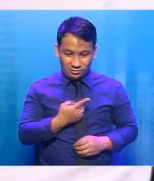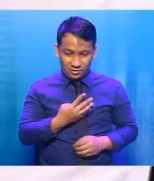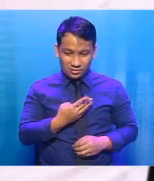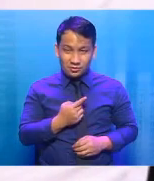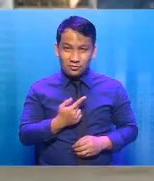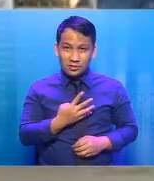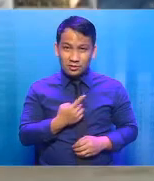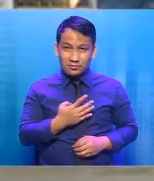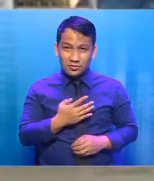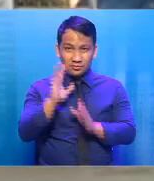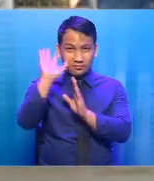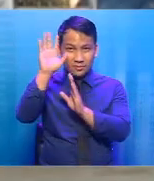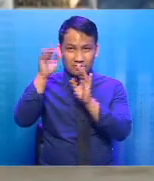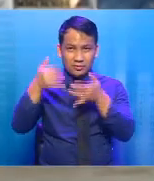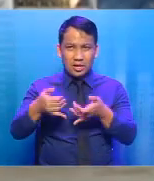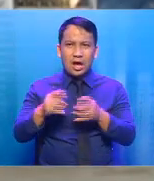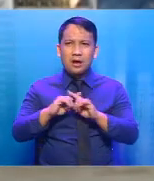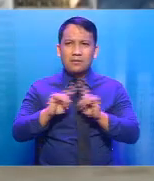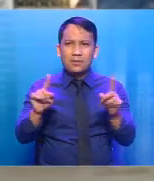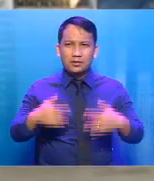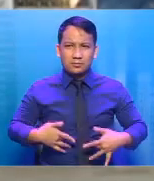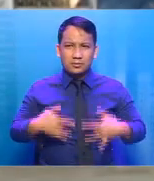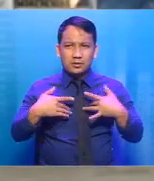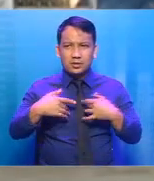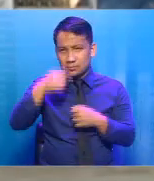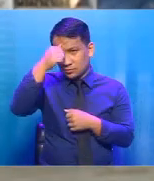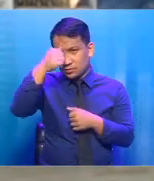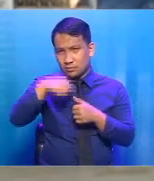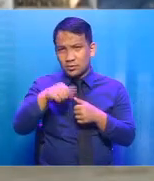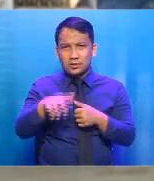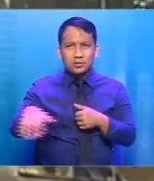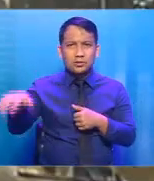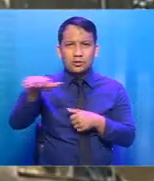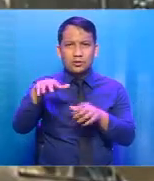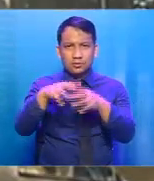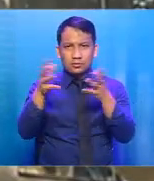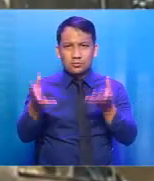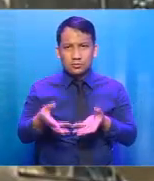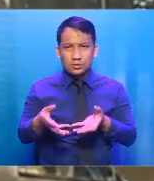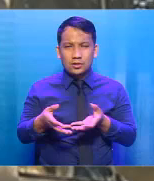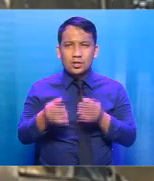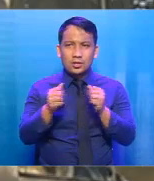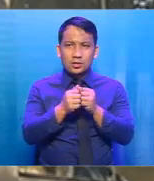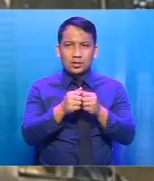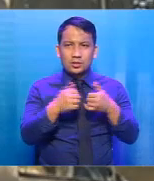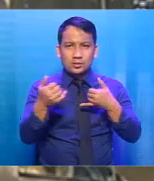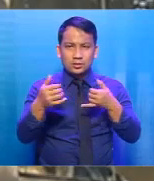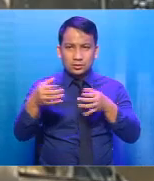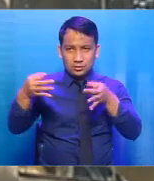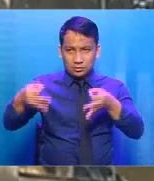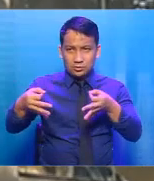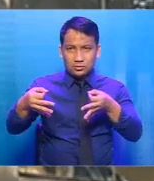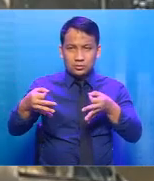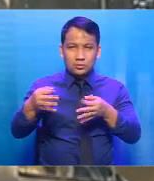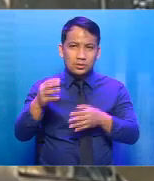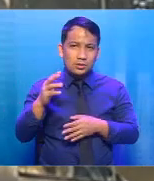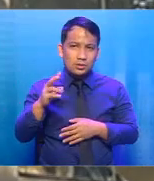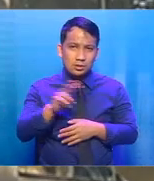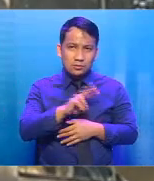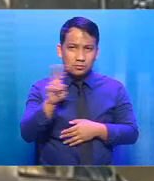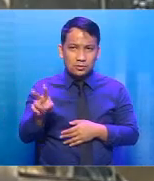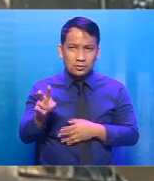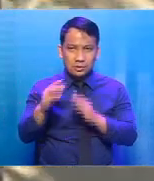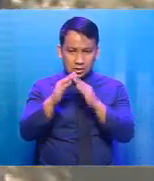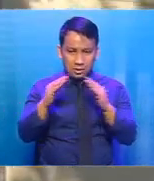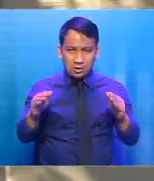iba pa. Pero buhay na buhay pa rin ang alaala niya sa buong mundo, kasama ang court na ito sa Valenzuela na tinawag na House